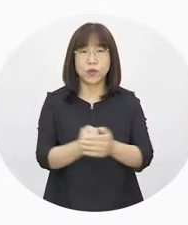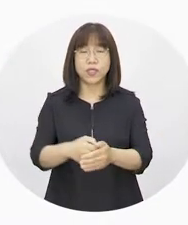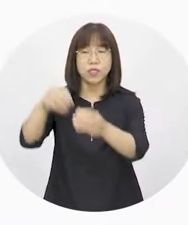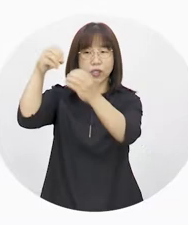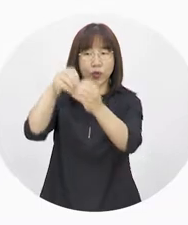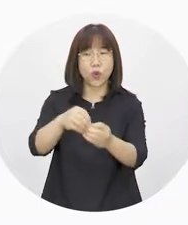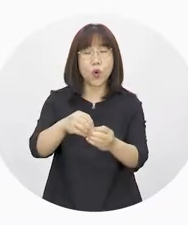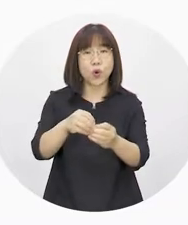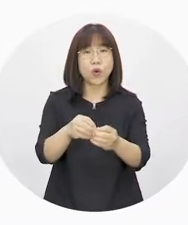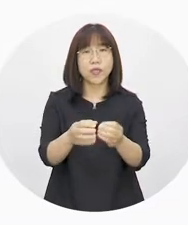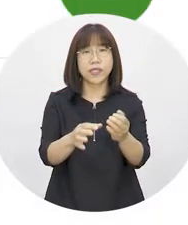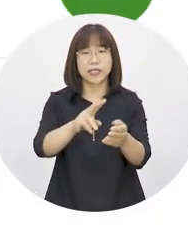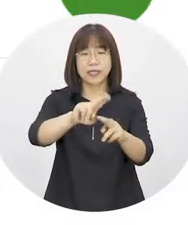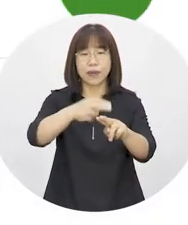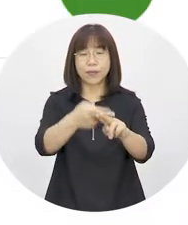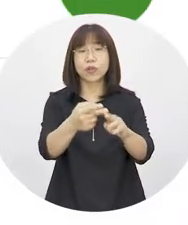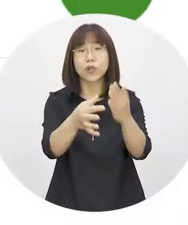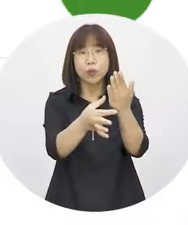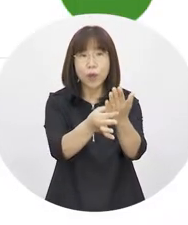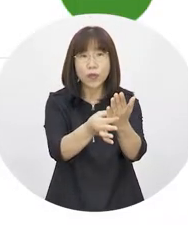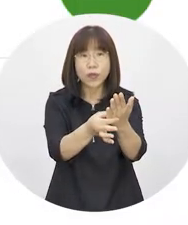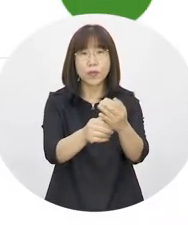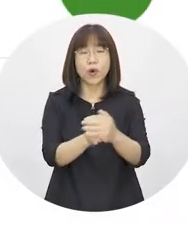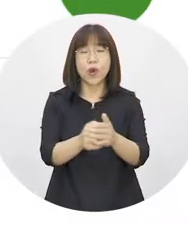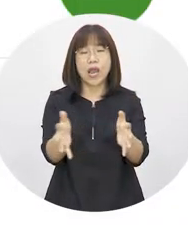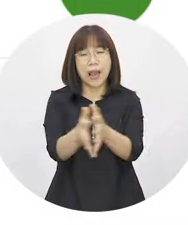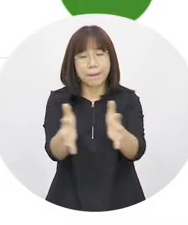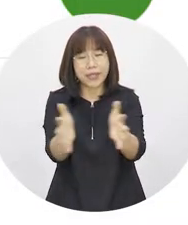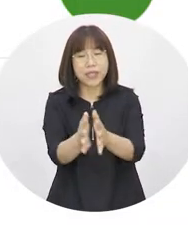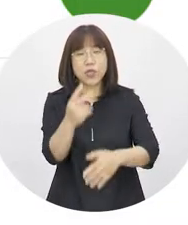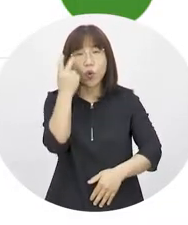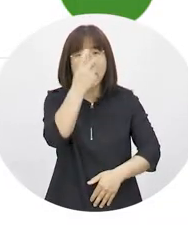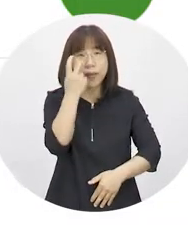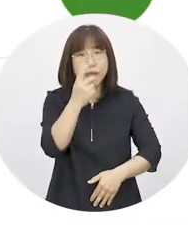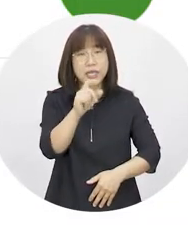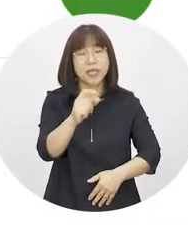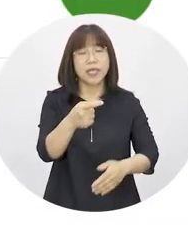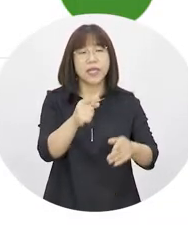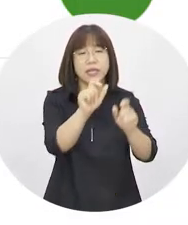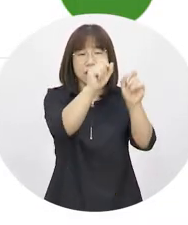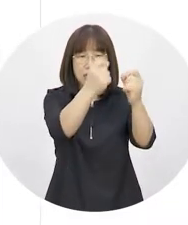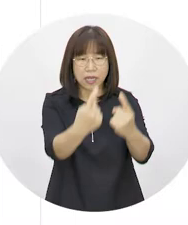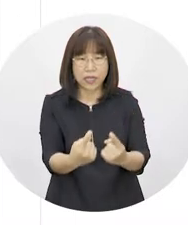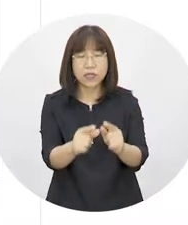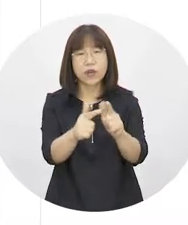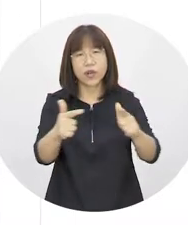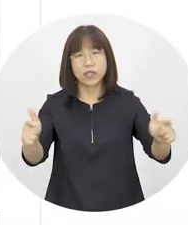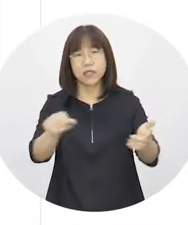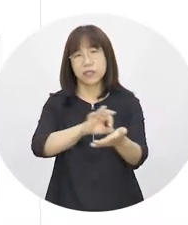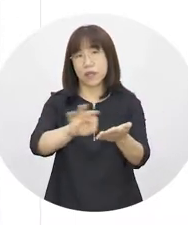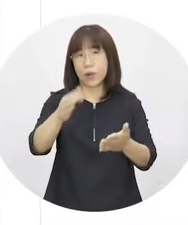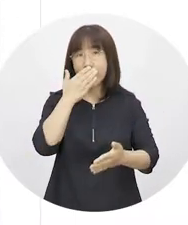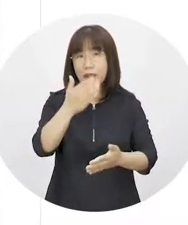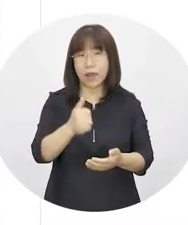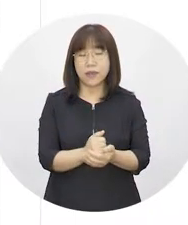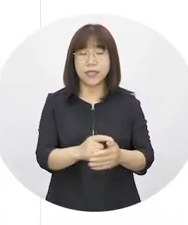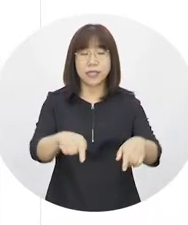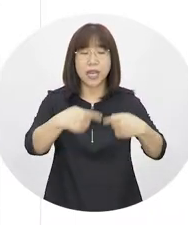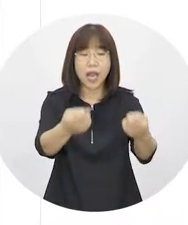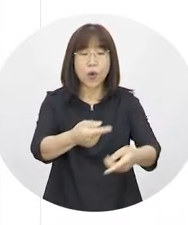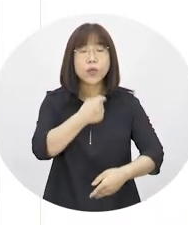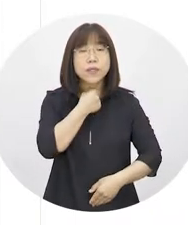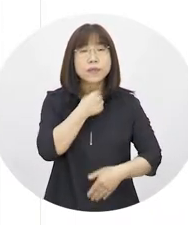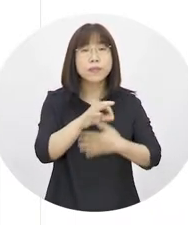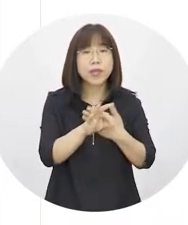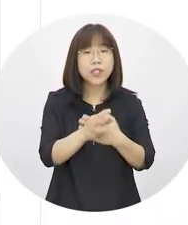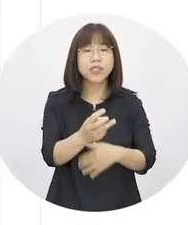마일리지는 전통시장 온누리 상품권, 문화 상품권, 아파트 관리비 차감 등으로 다양하게 사용할 수 있습니다.